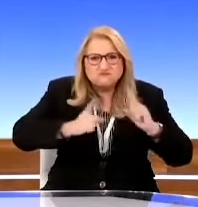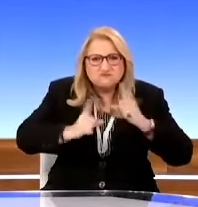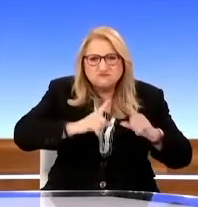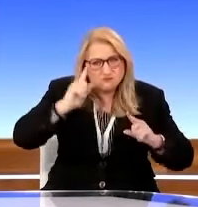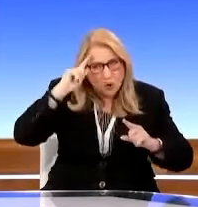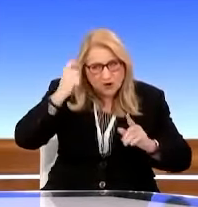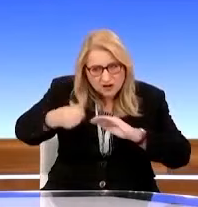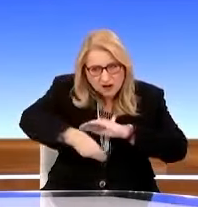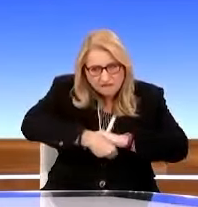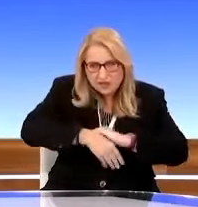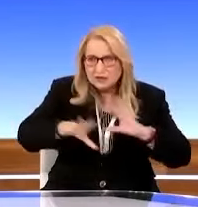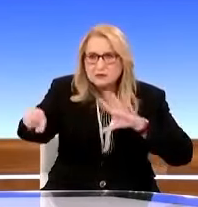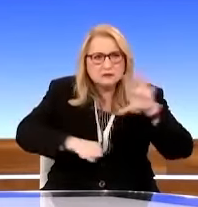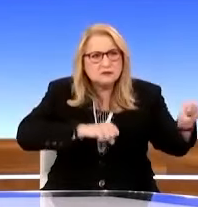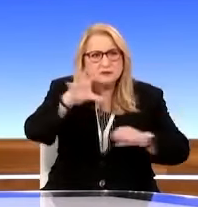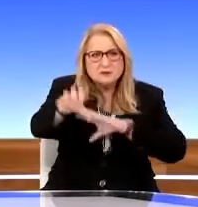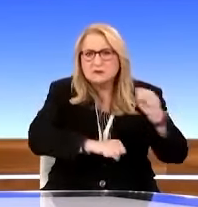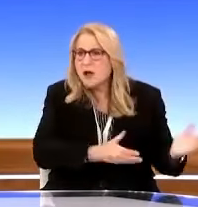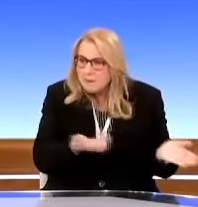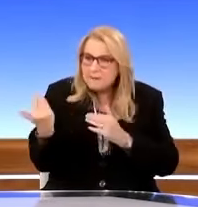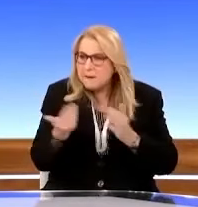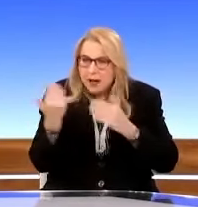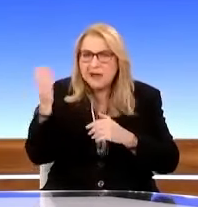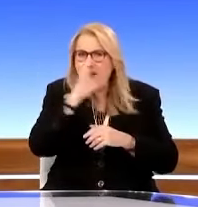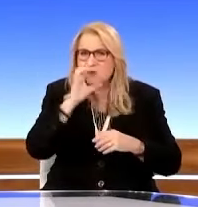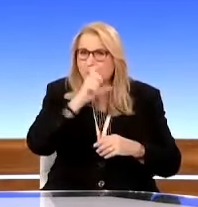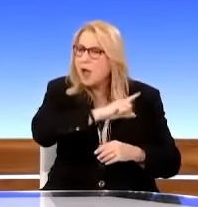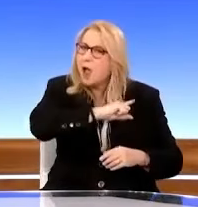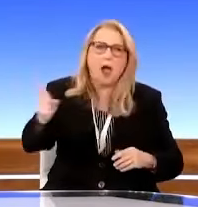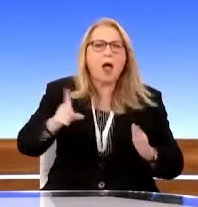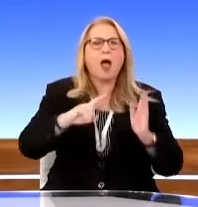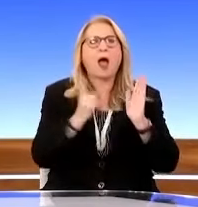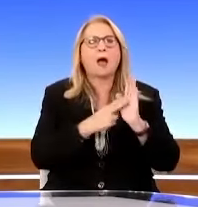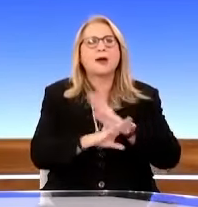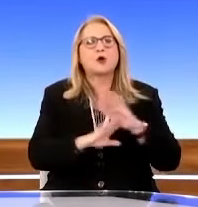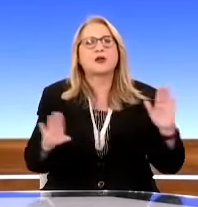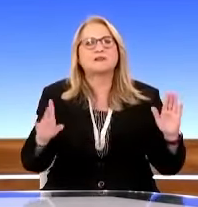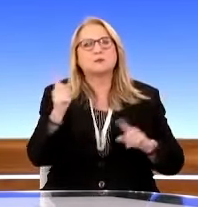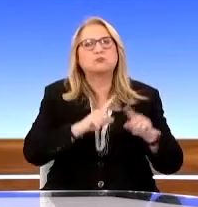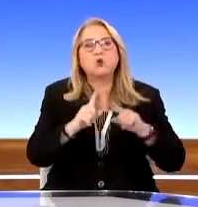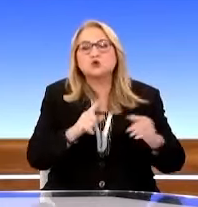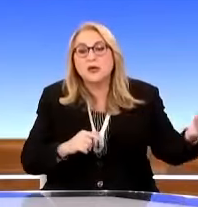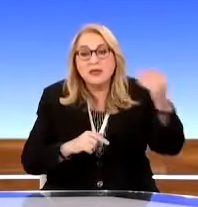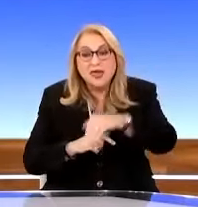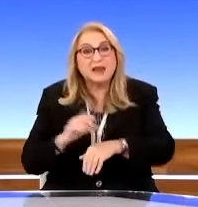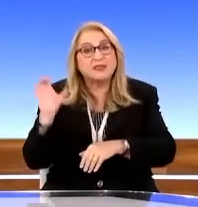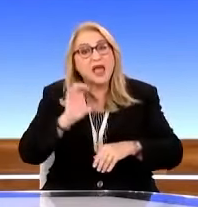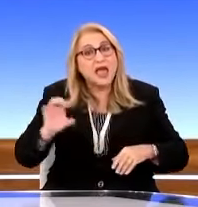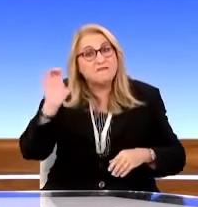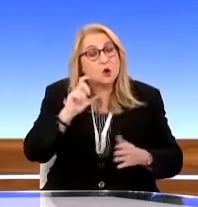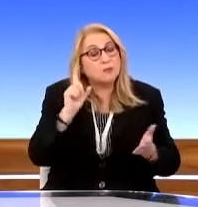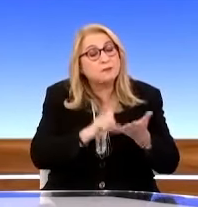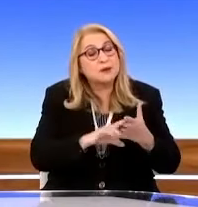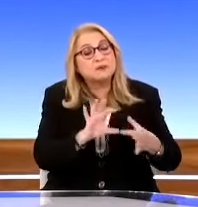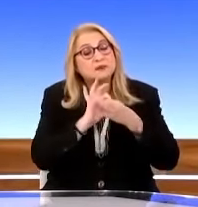Ένωση. Αυτή είναι δουλειά της ίδιας της Ευρώπης και για να μπορέσει να πετύχει αυτή την αποστολή πρέπει να συνεργάζεται με τις χώρες που βρίσκονται στα